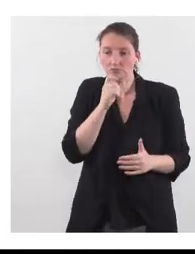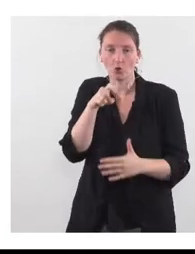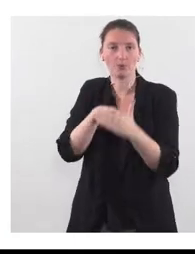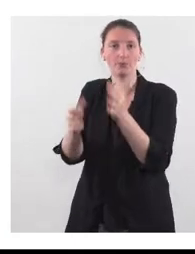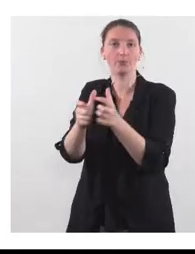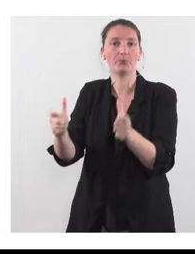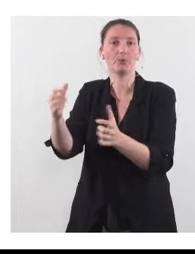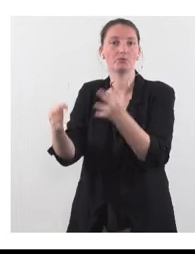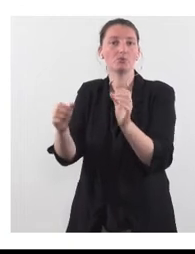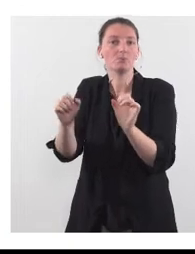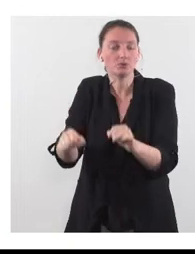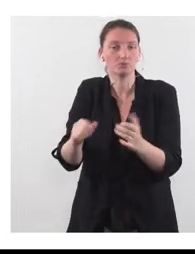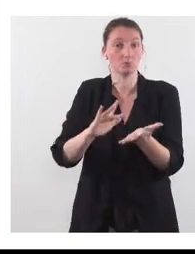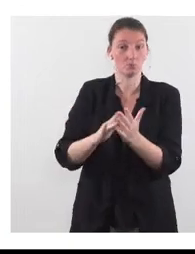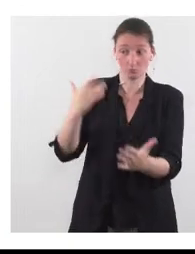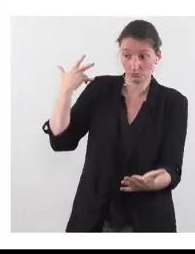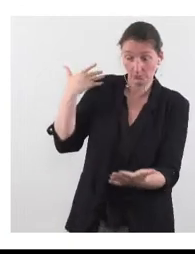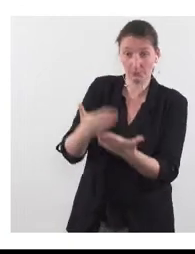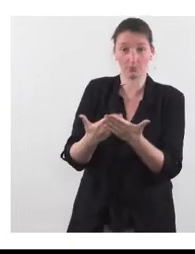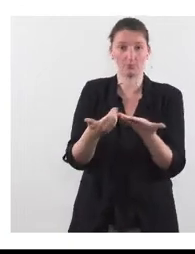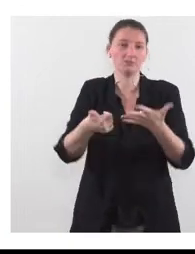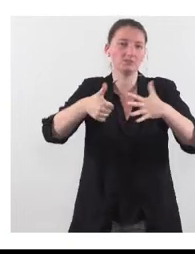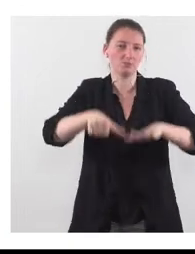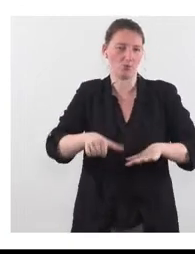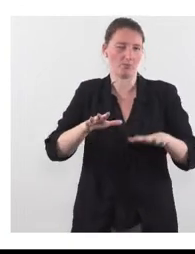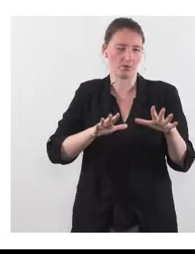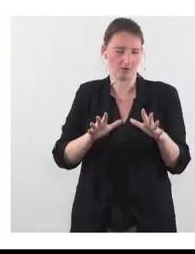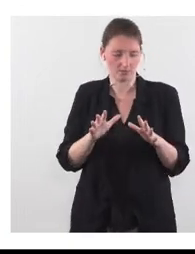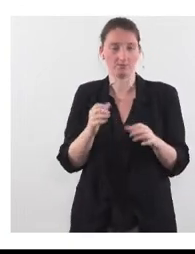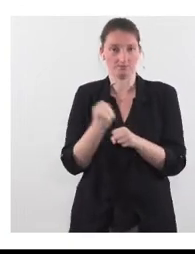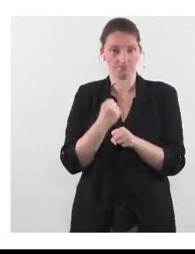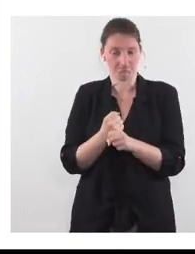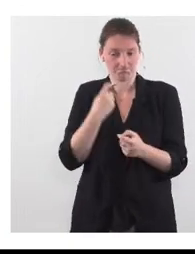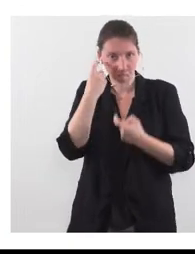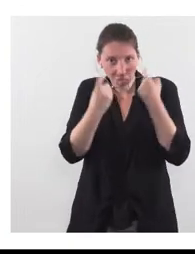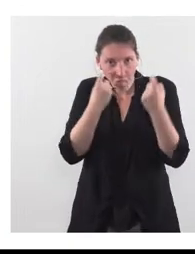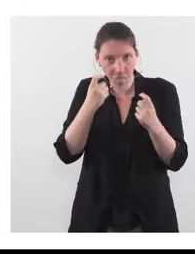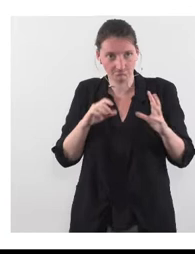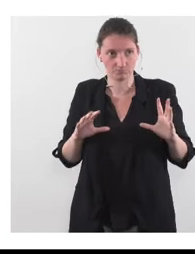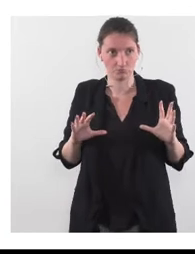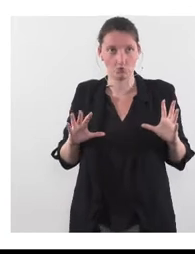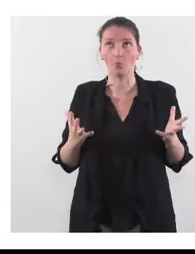Toutes les affaires que nous avons commencées depuis 6 mois, nous essayons de voir